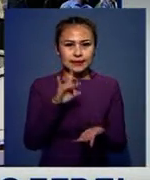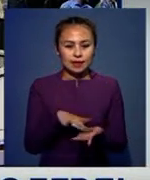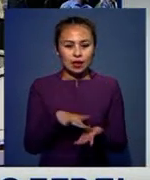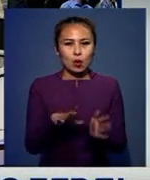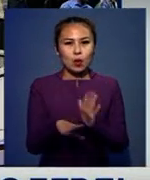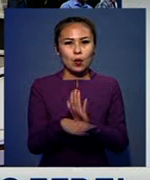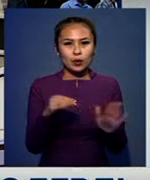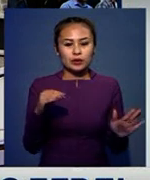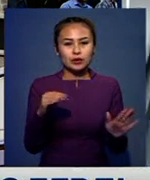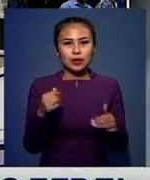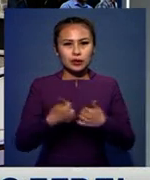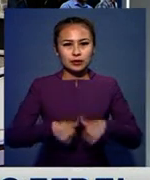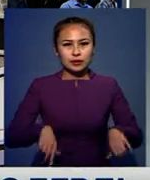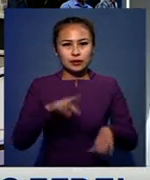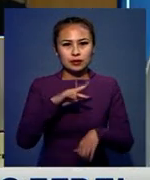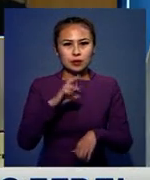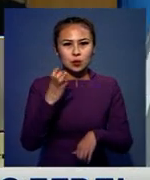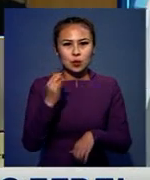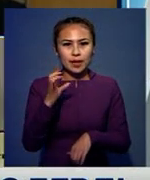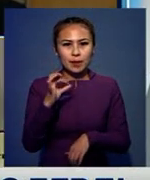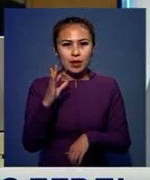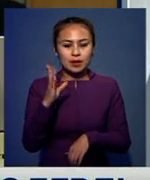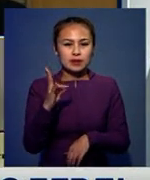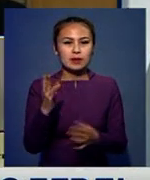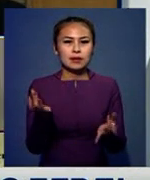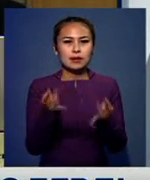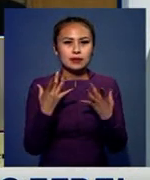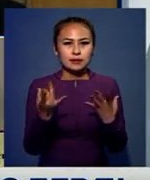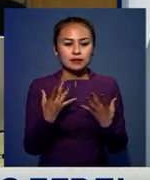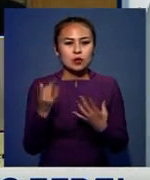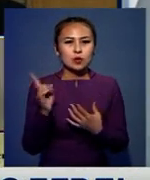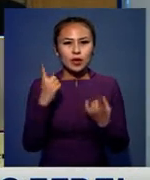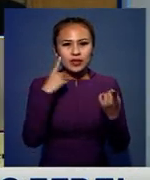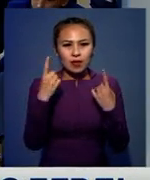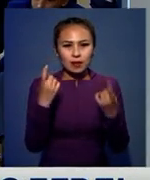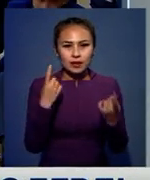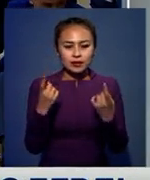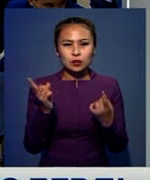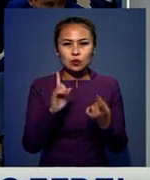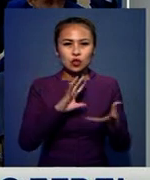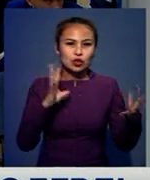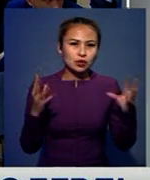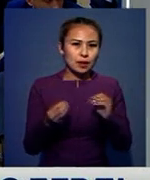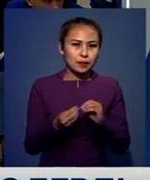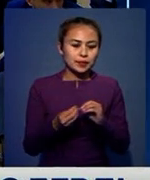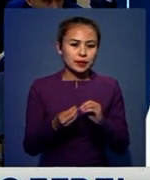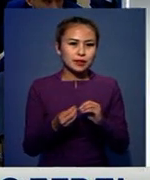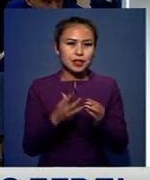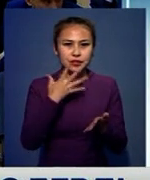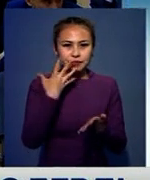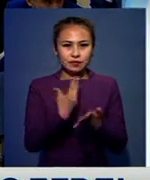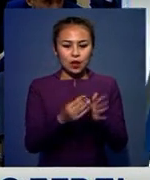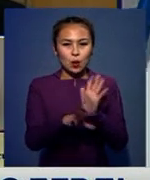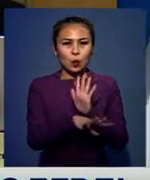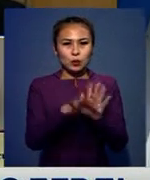сайлау комиссиясының мүшесі Ләззат Сүлеймен осындай ақпаратмен бөлісті. Жалпы өз таңдауын